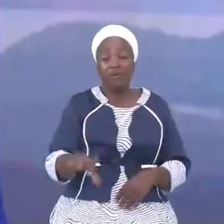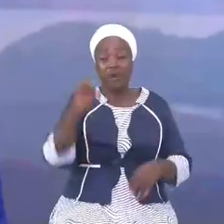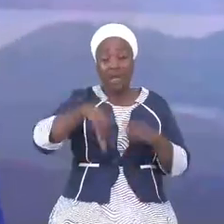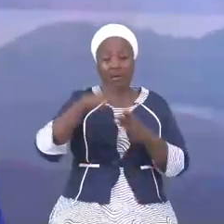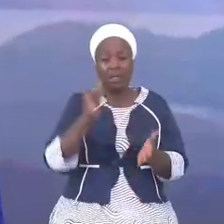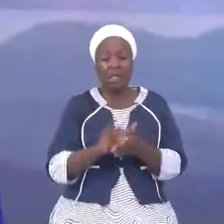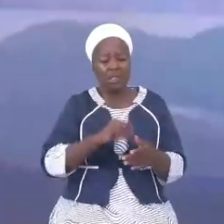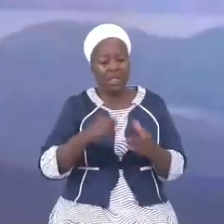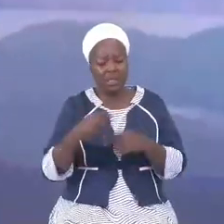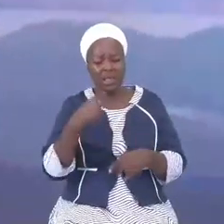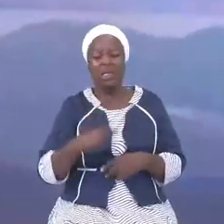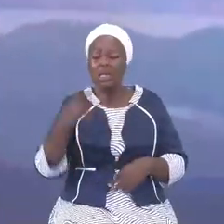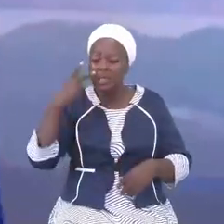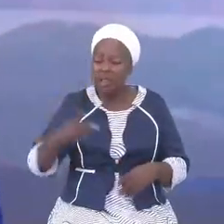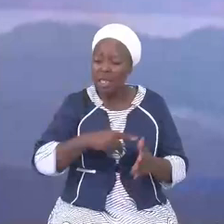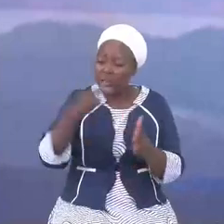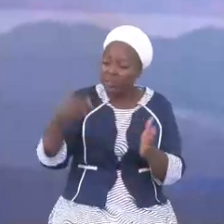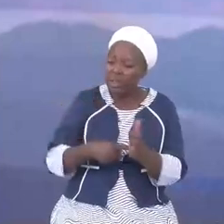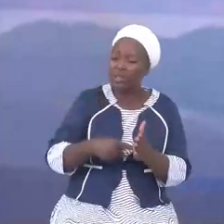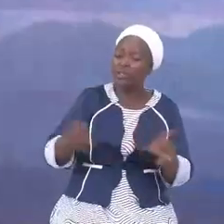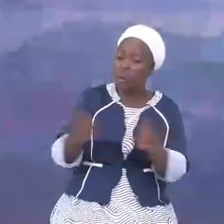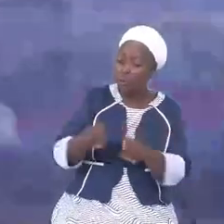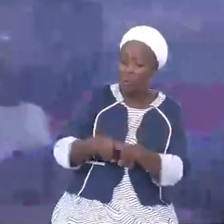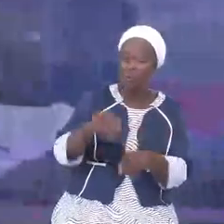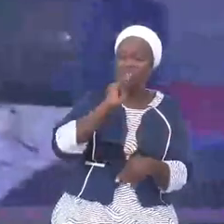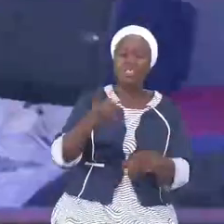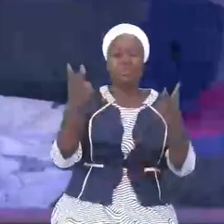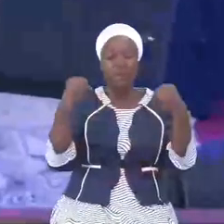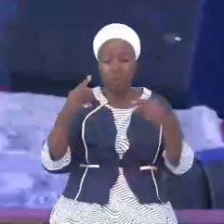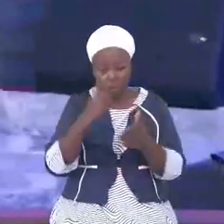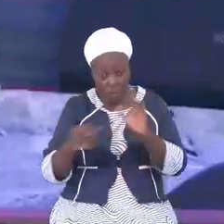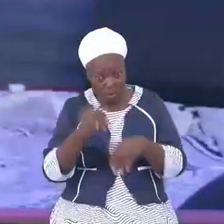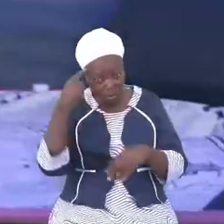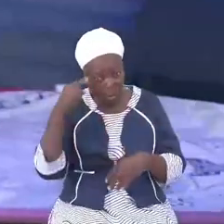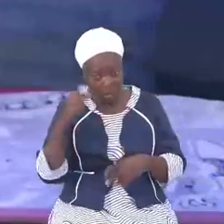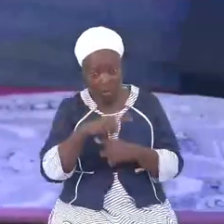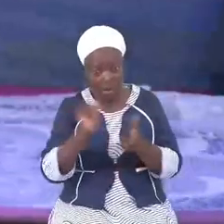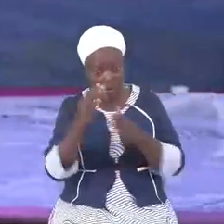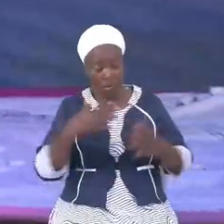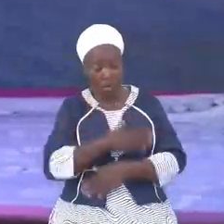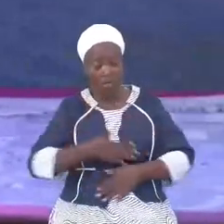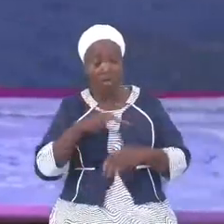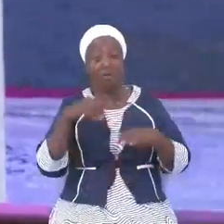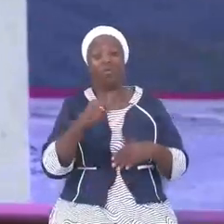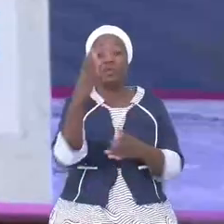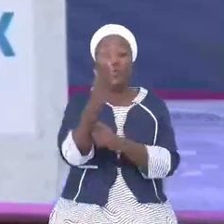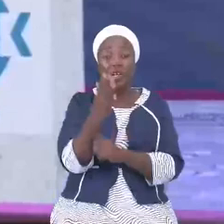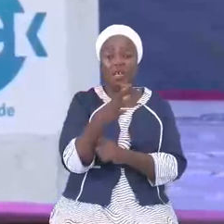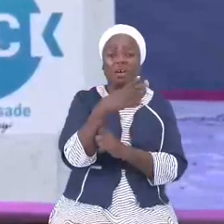ceci est vanité. Que penses-tu que tu jouis de la chair?